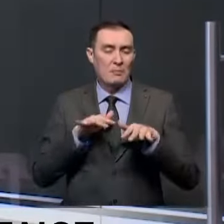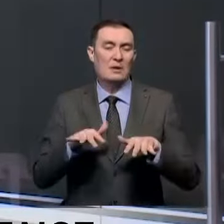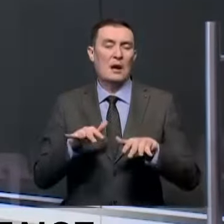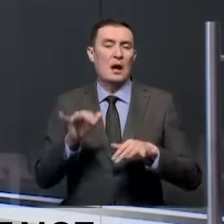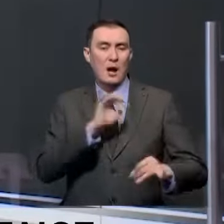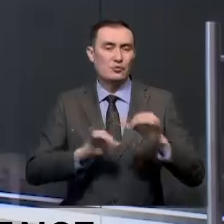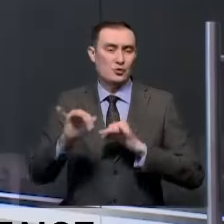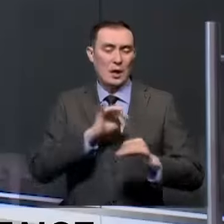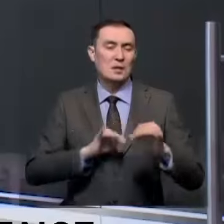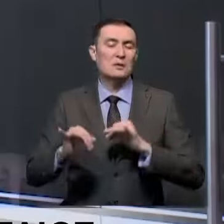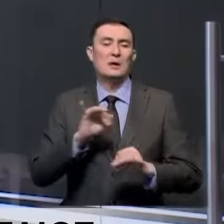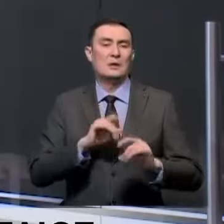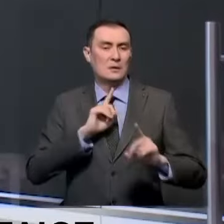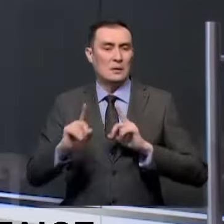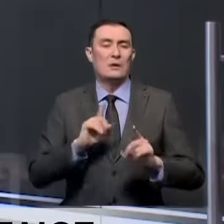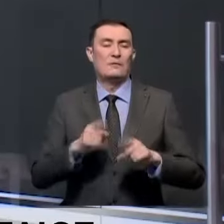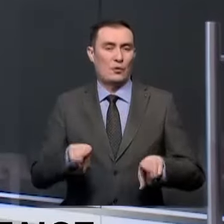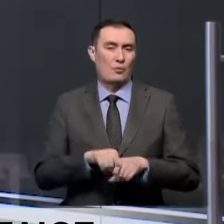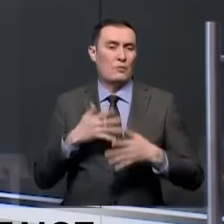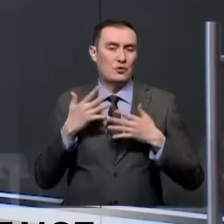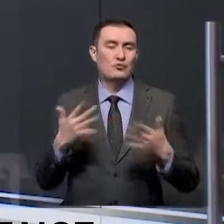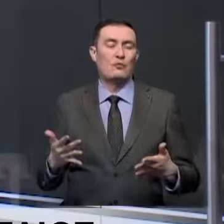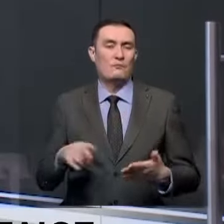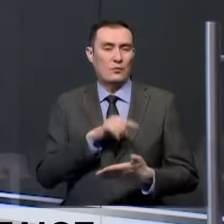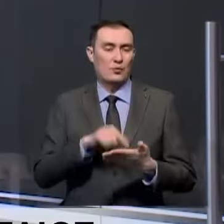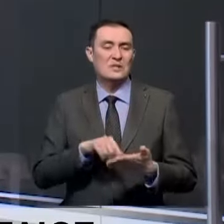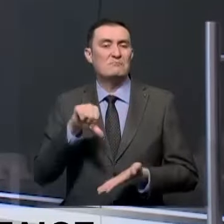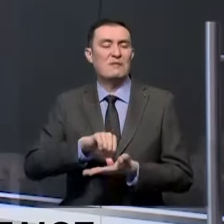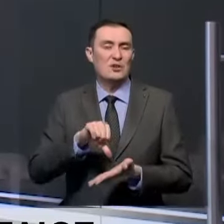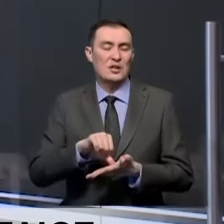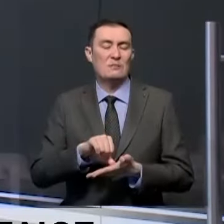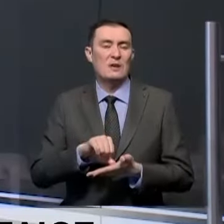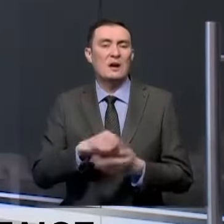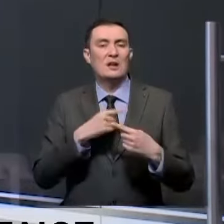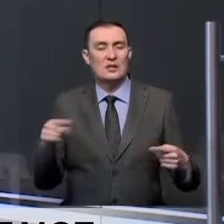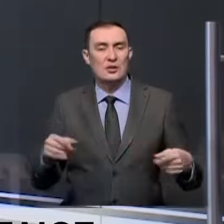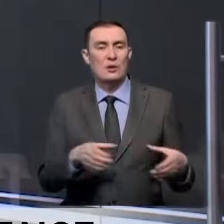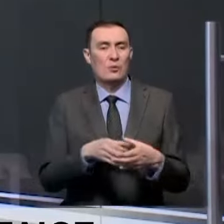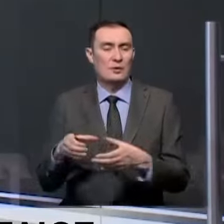обсуждаться в широком таком вот ключе с привлечением всех заинтересованных сторон.